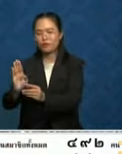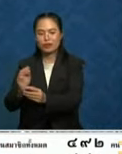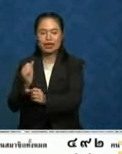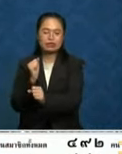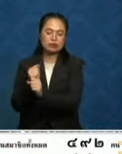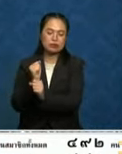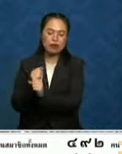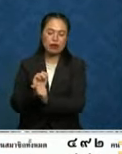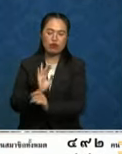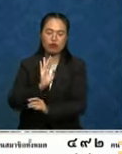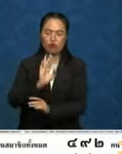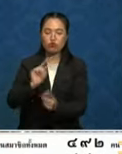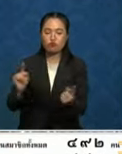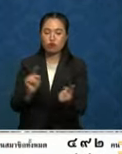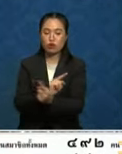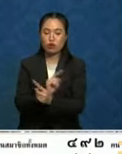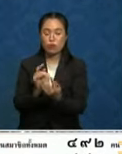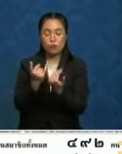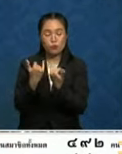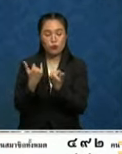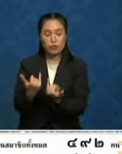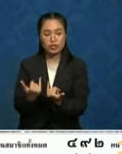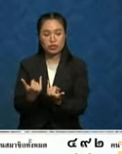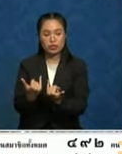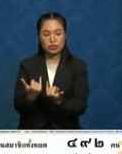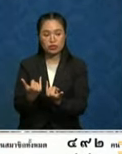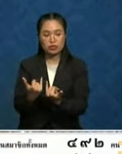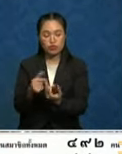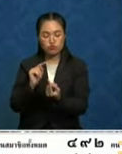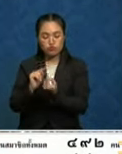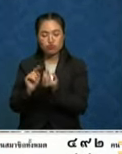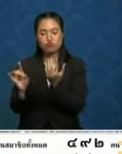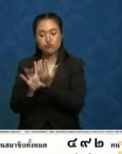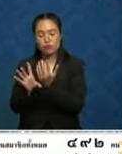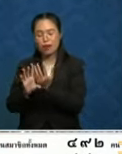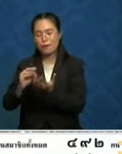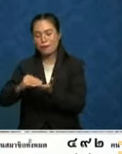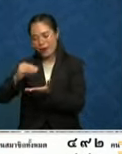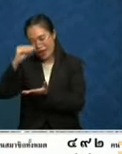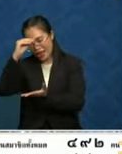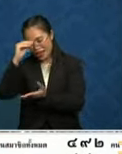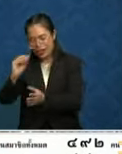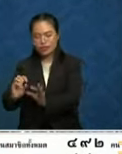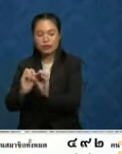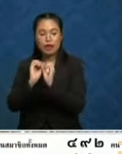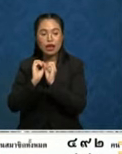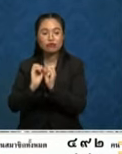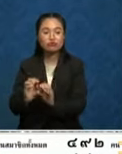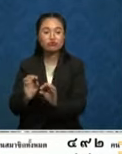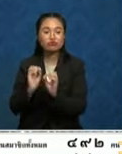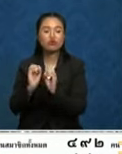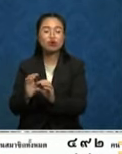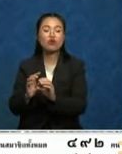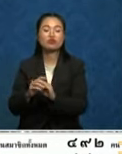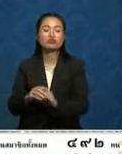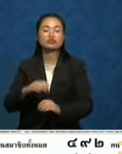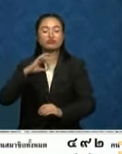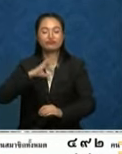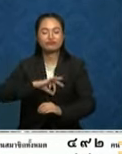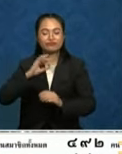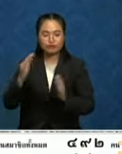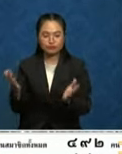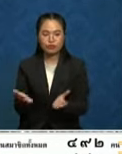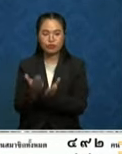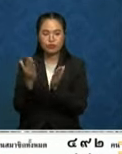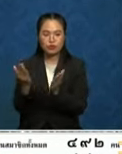ปัจจุบันแล้วก็รวมถึงประสิทธิภาพของการเรียนการสอนอีกด้วยนะคะดิฉันจึงเห็นด้วย